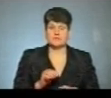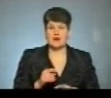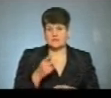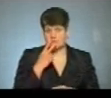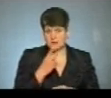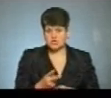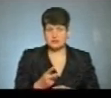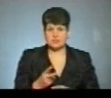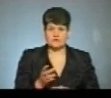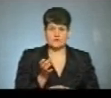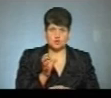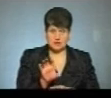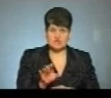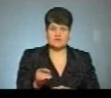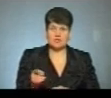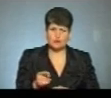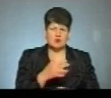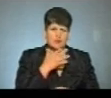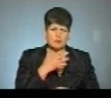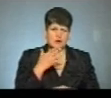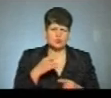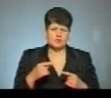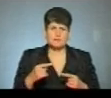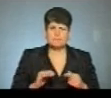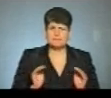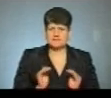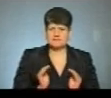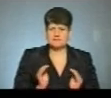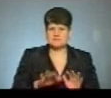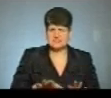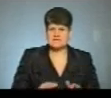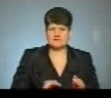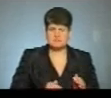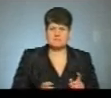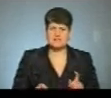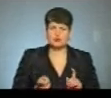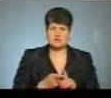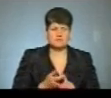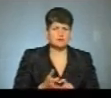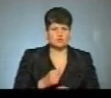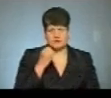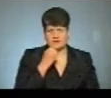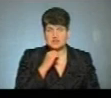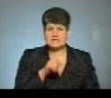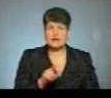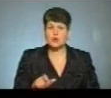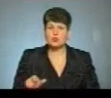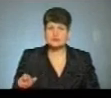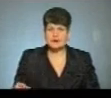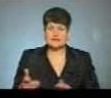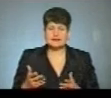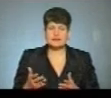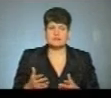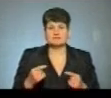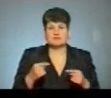ви бачили сюжету і в Тернополі, і в багатьох місцеві підприємці також підключаються, за що ми їм вдячні, для тих людей, які в